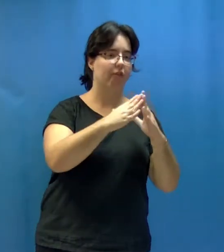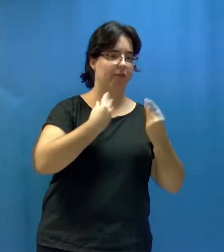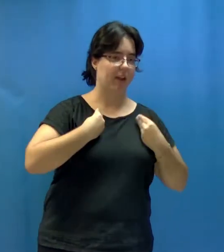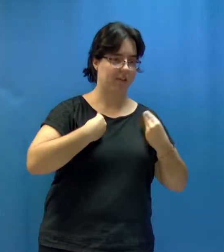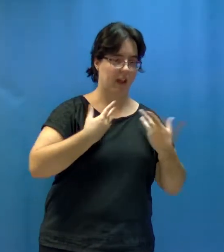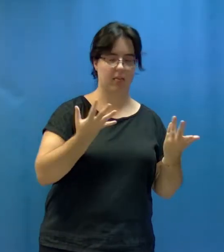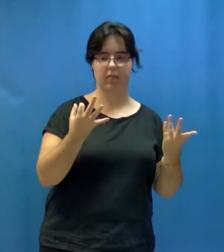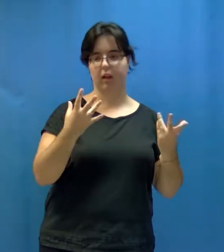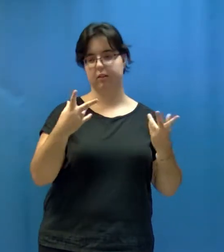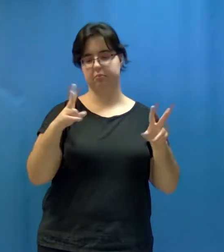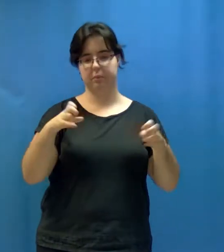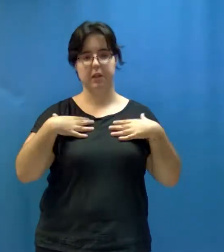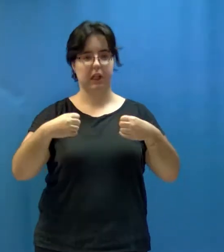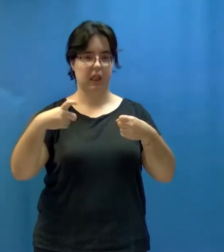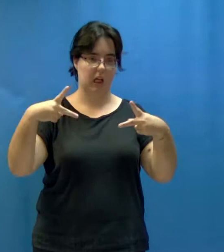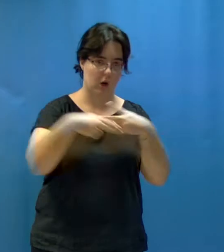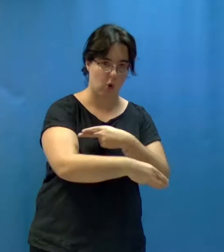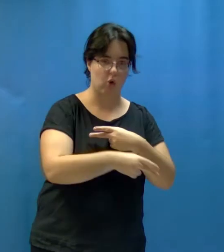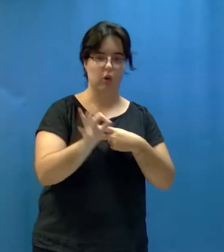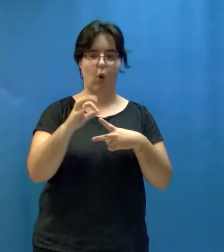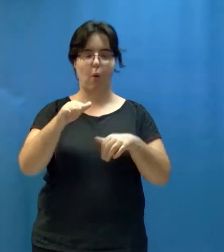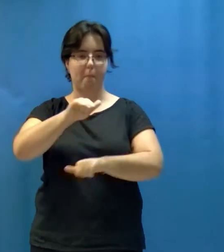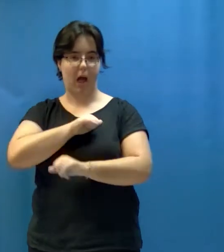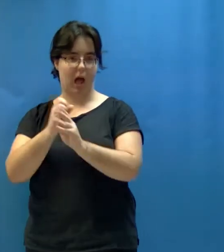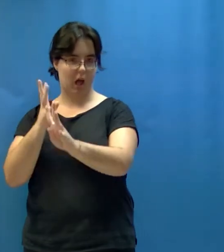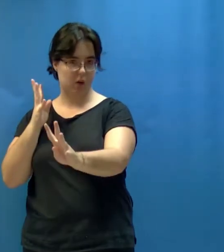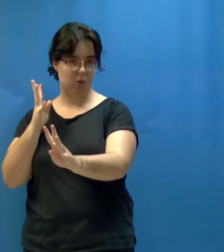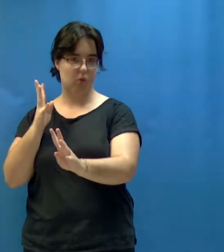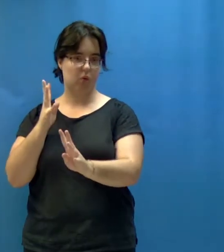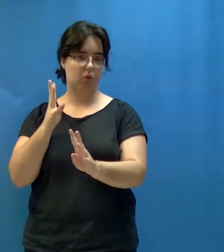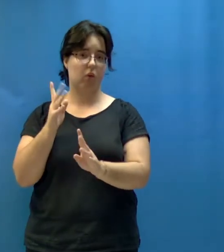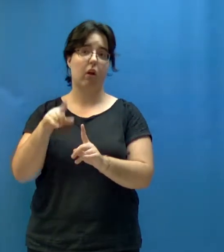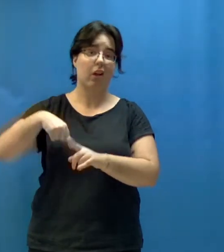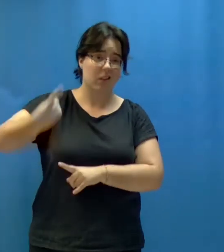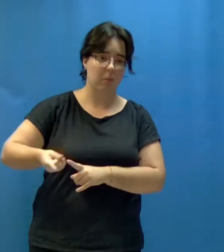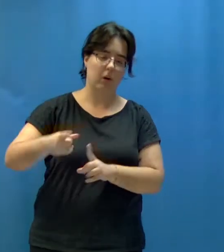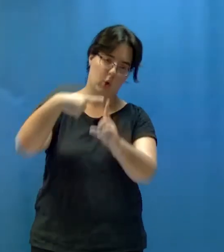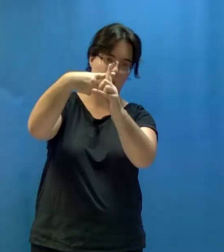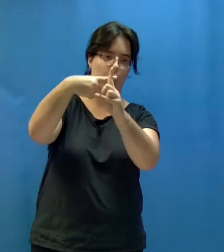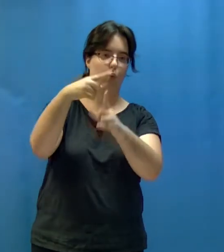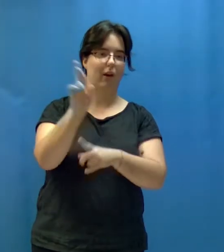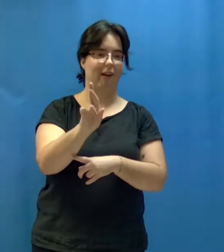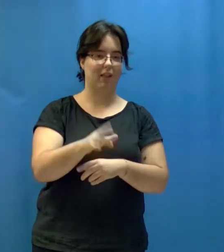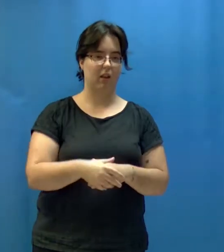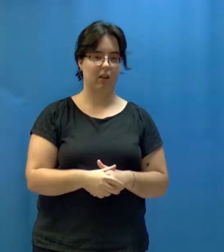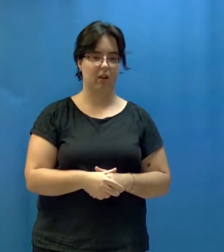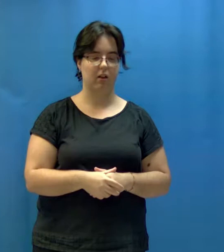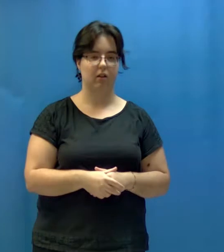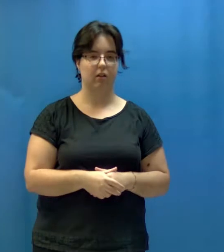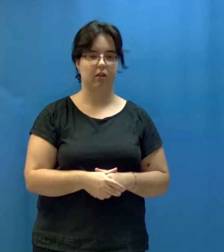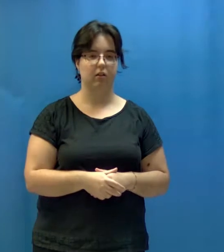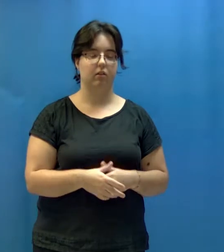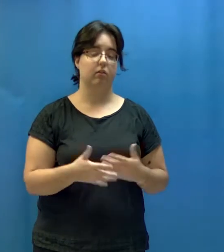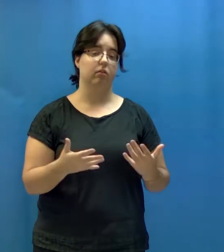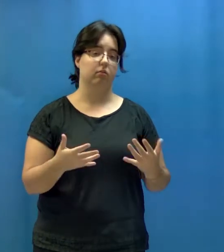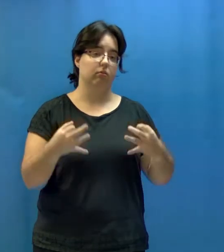records sanitaris, el paro, ens fiquem en la creu del Ribalta. I, sin duda, quitar la creu del Ribalta no és